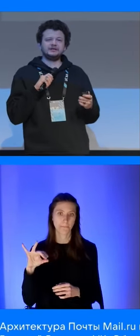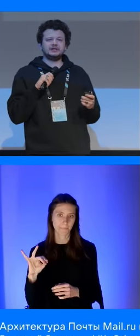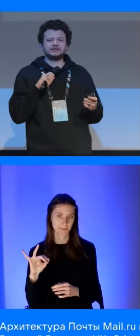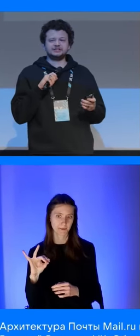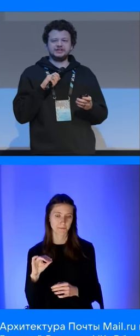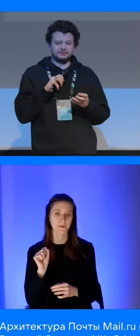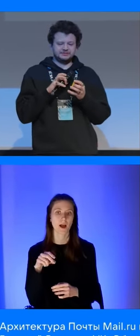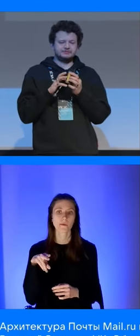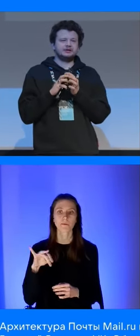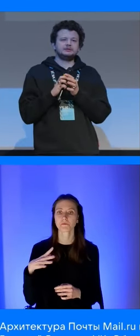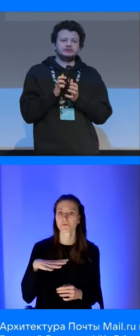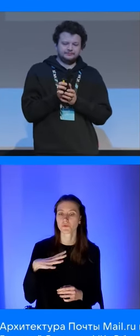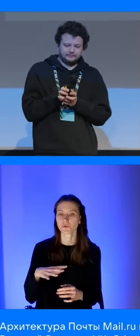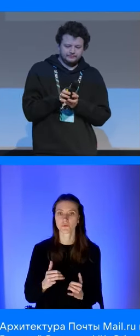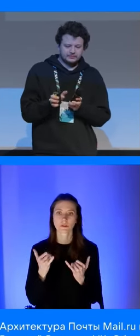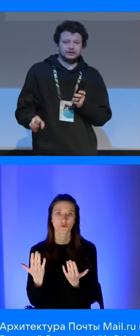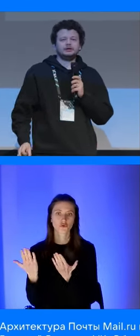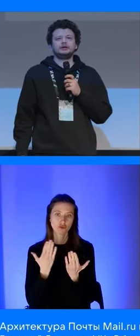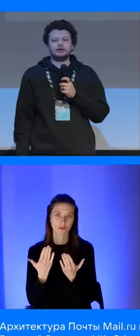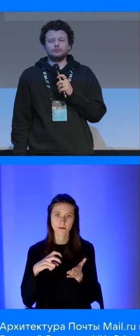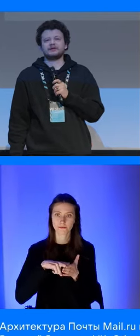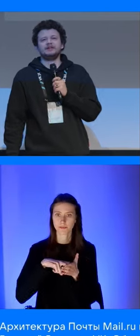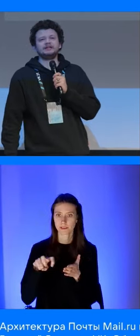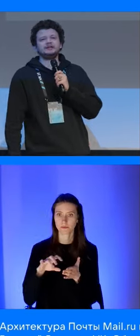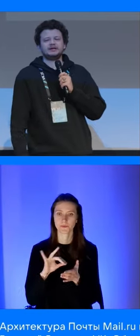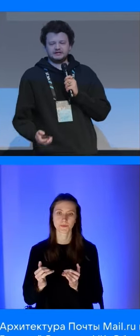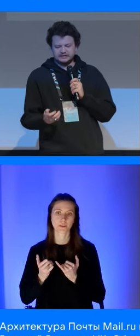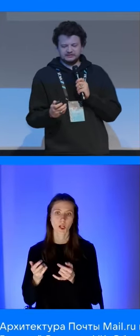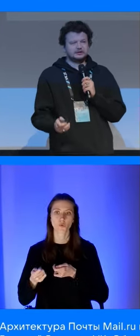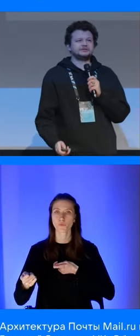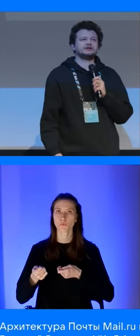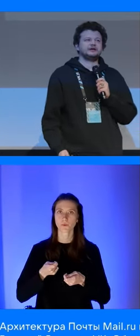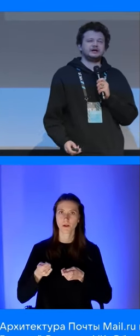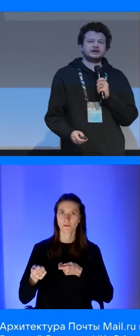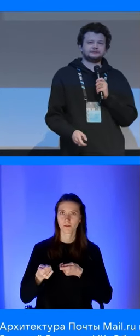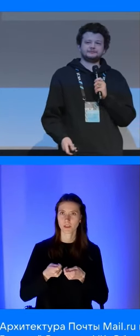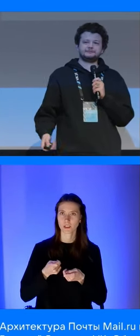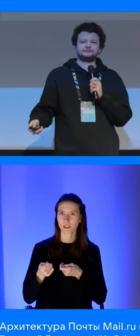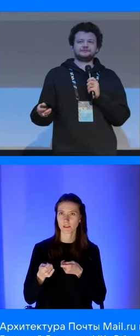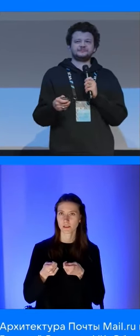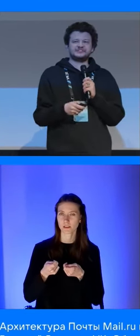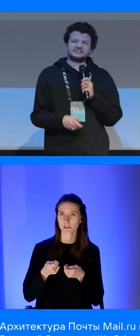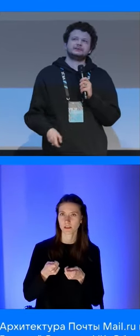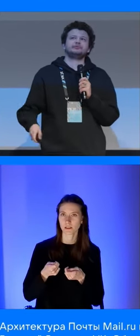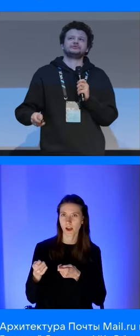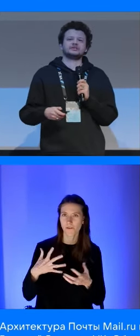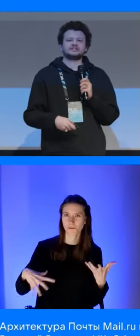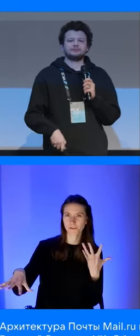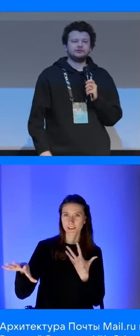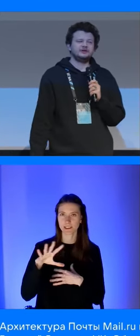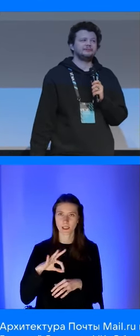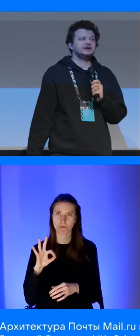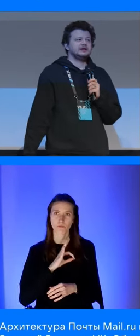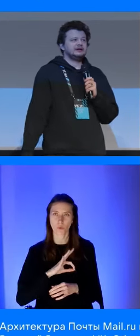Наше API для чтения письма и для управления, вообще говоря, всем